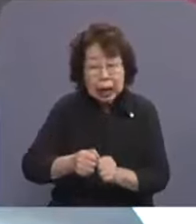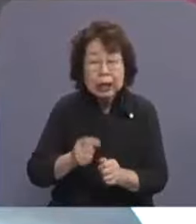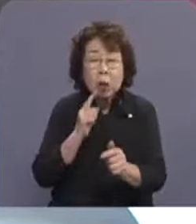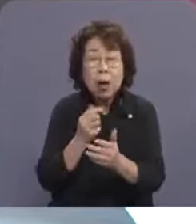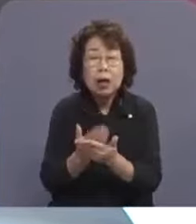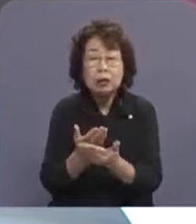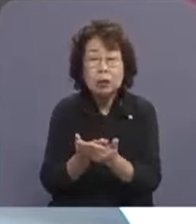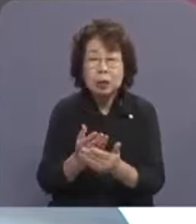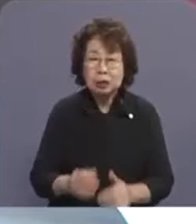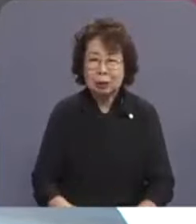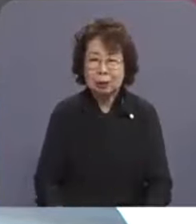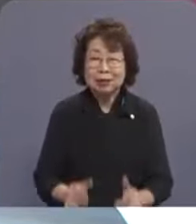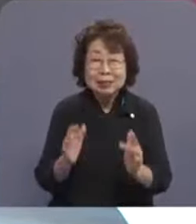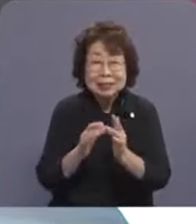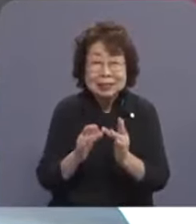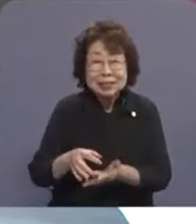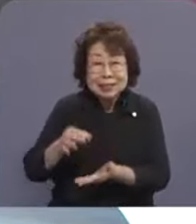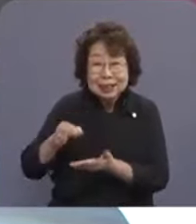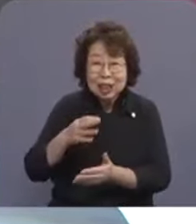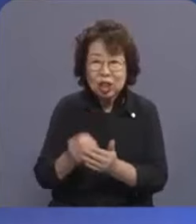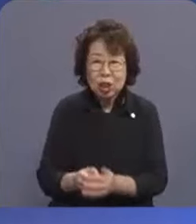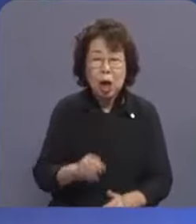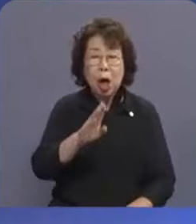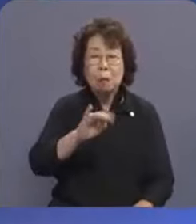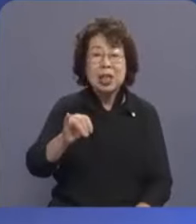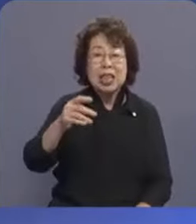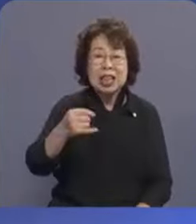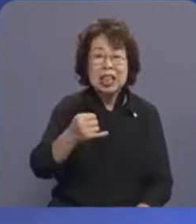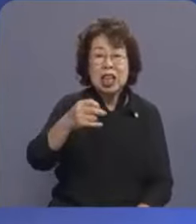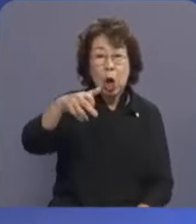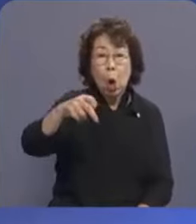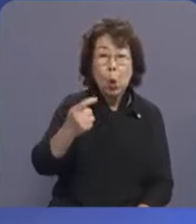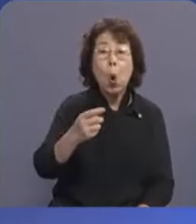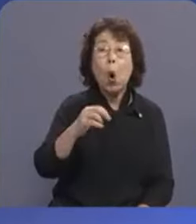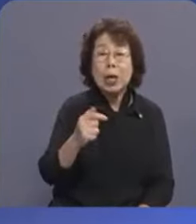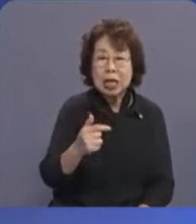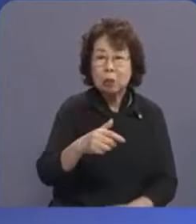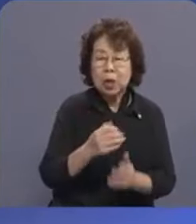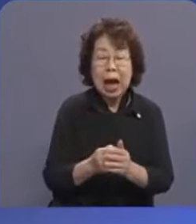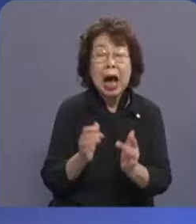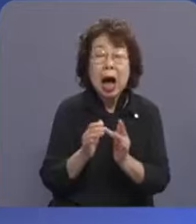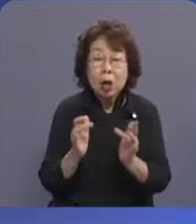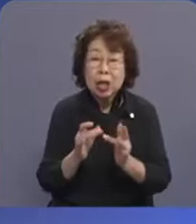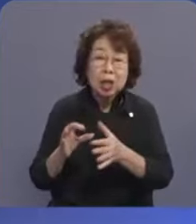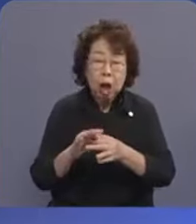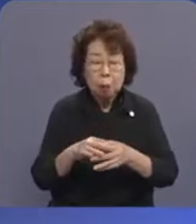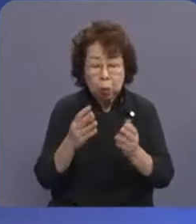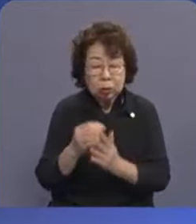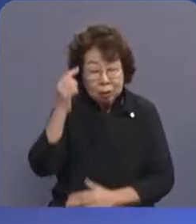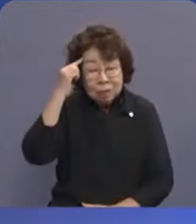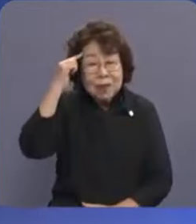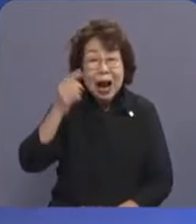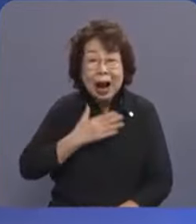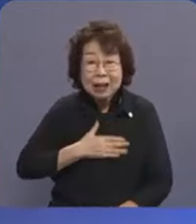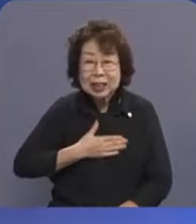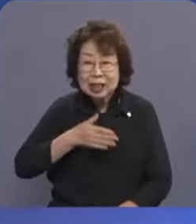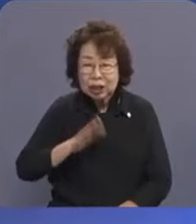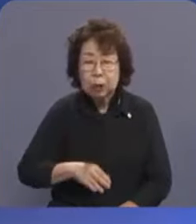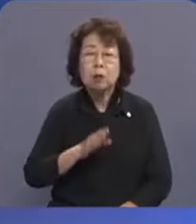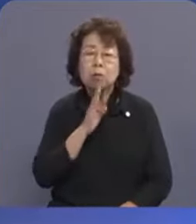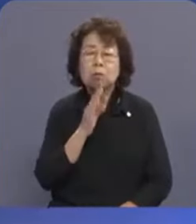들어보죠네 디지털 자산 하면 비트코인이나 이더리움 같은 암호 화폐가 먼저 생각나실 겁니다